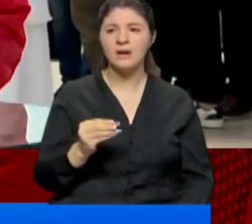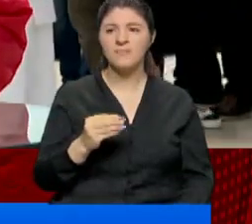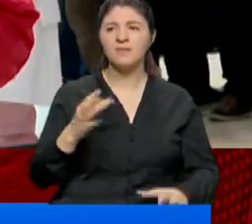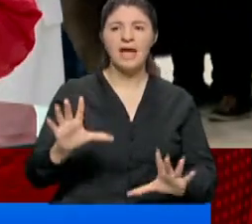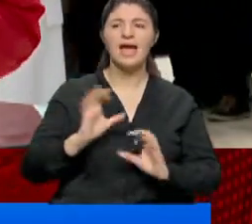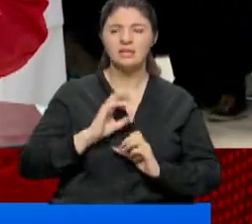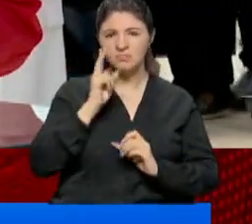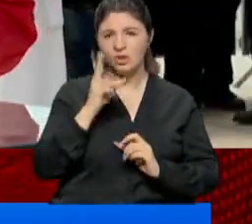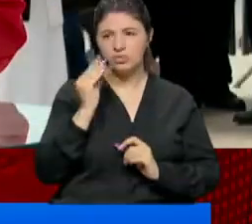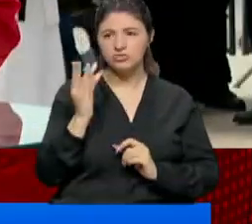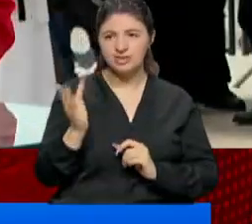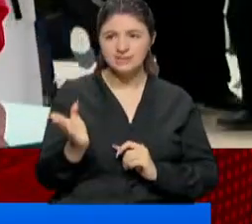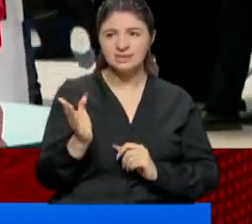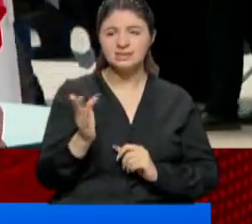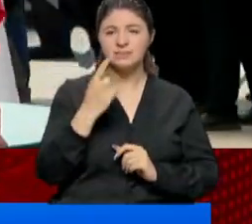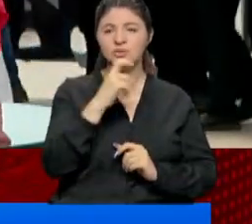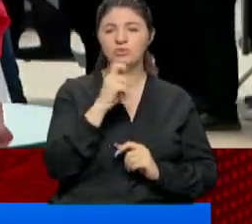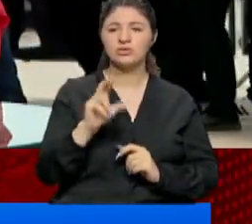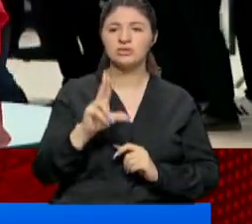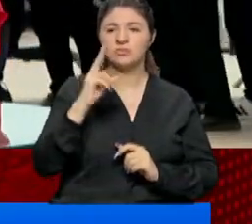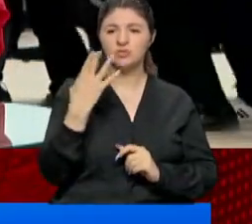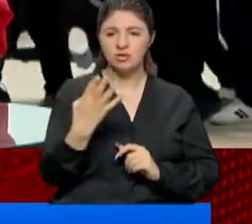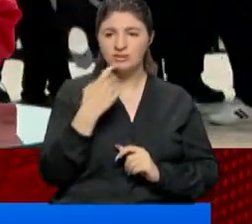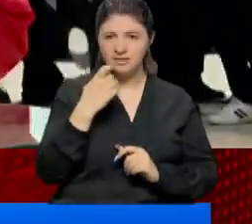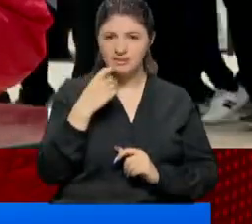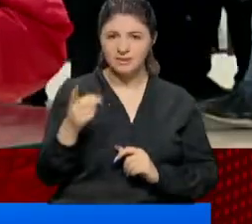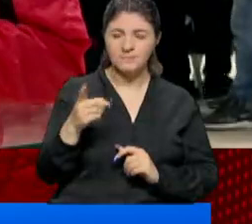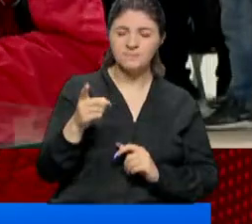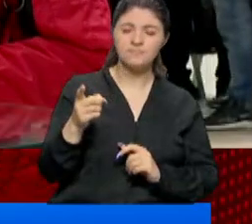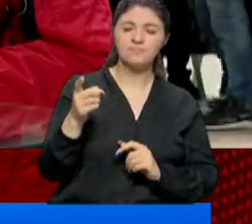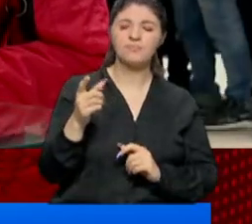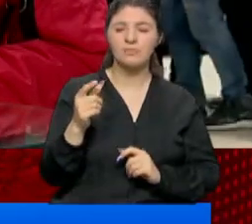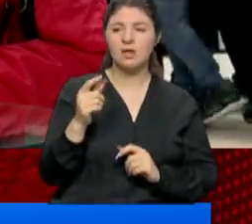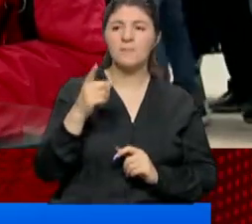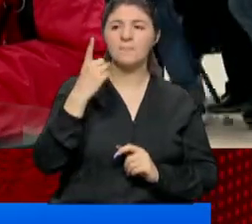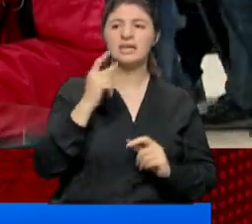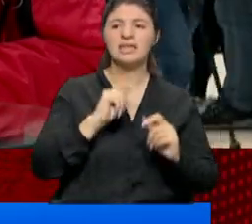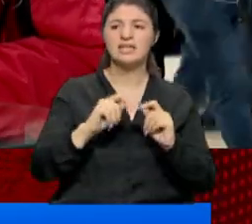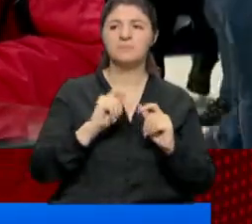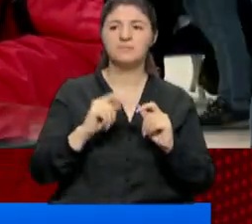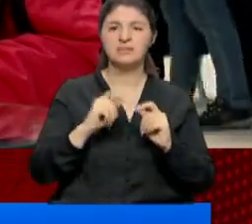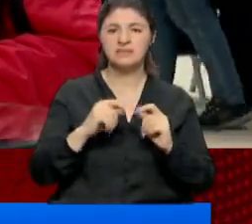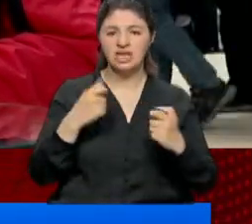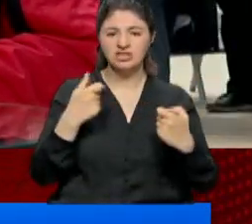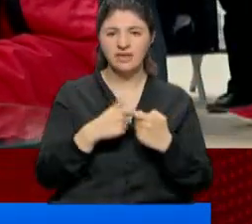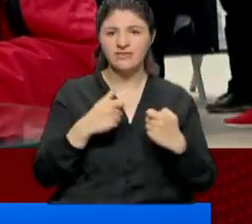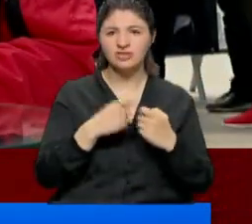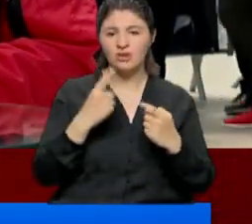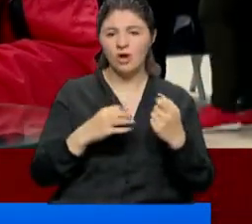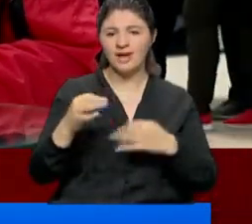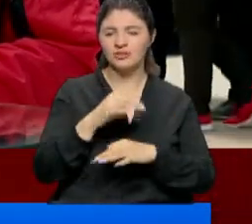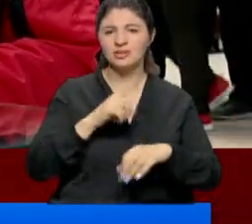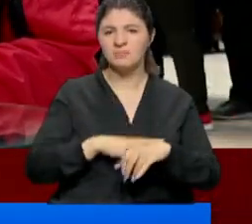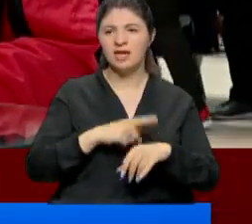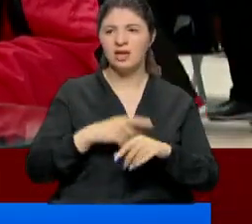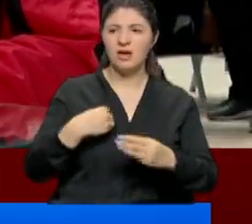etkisine bakacak olursanız 1974'te ilk Kıbrıs Muharebesi ilk Harekatı